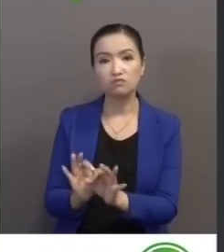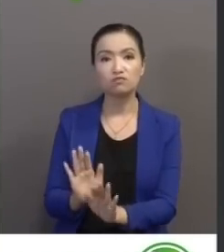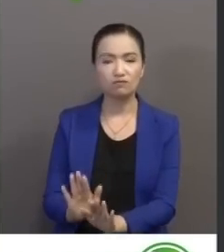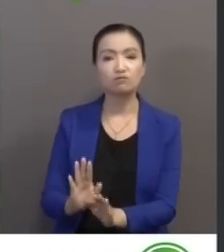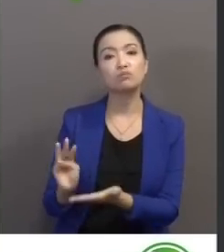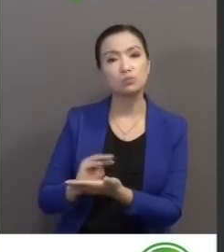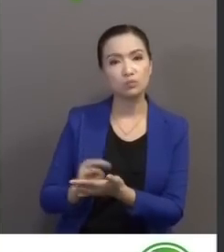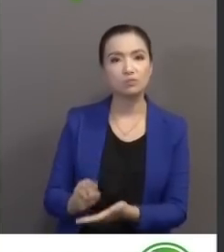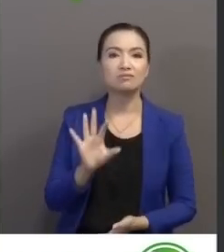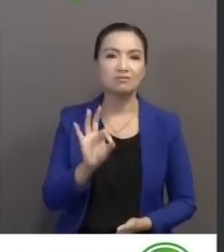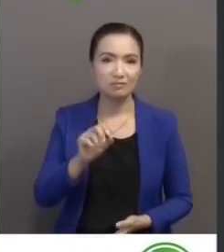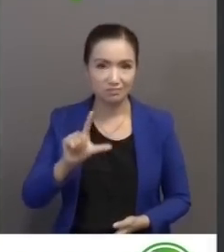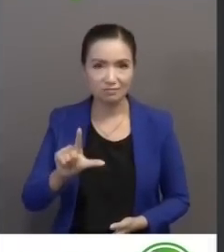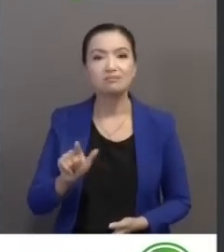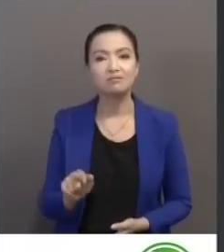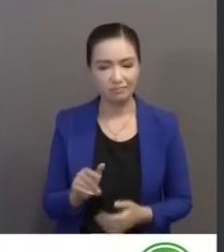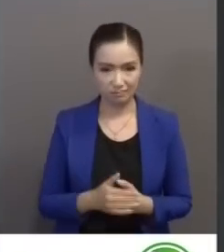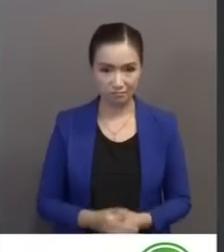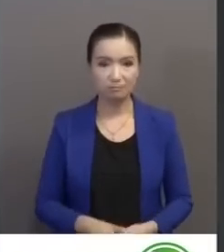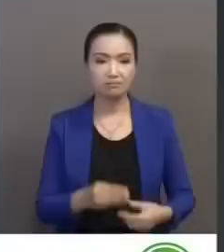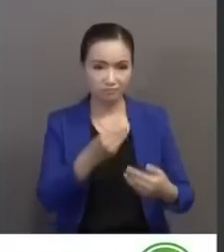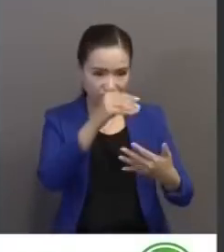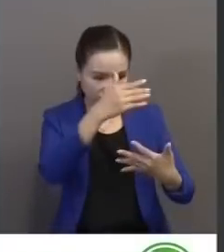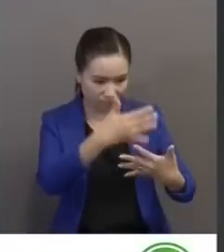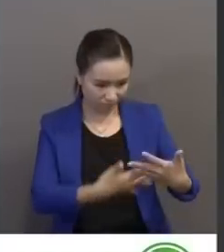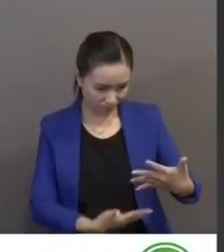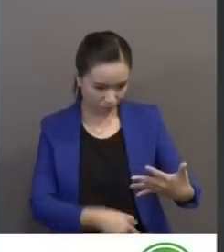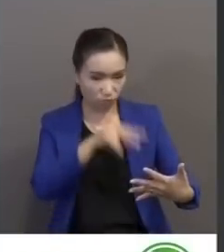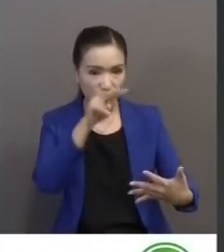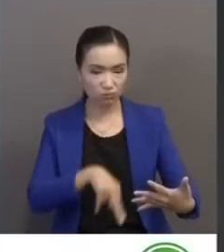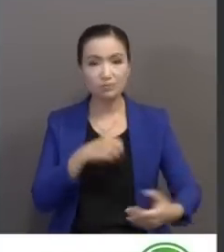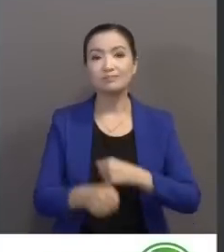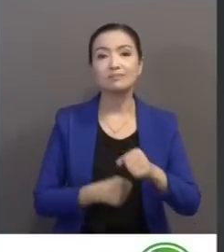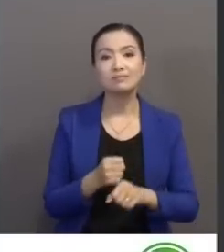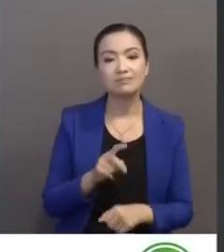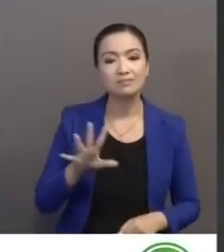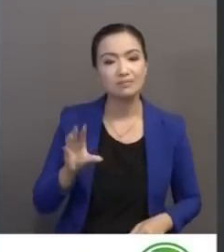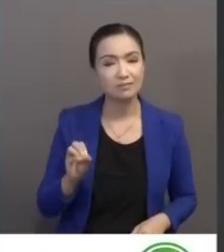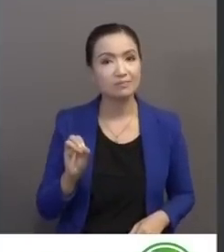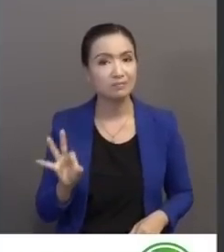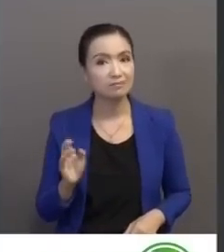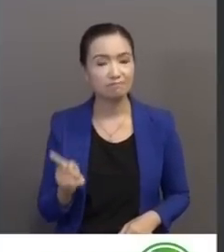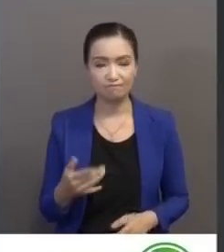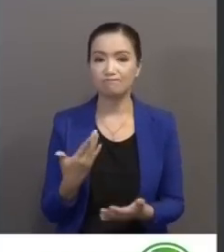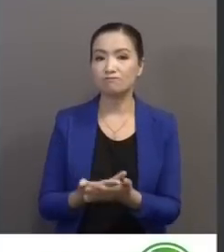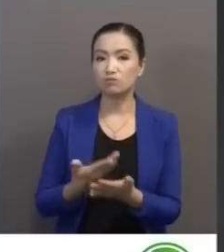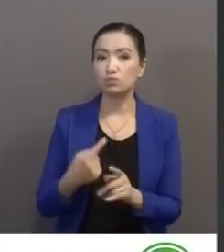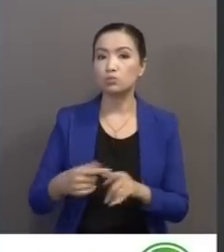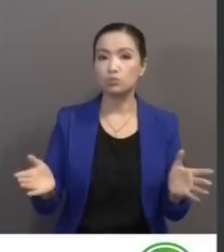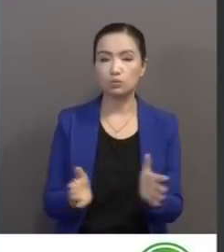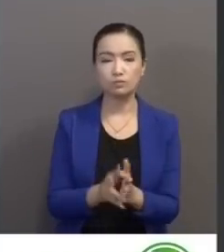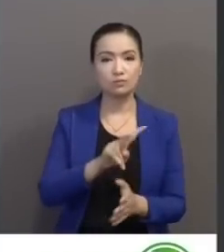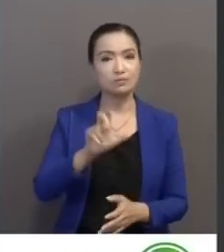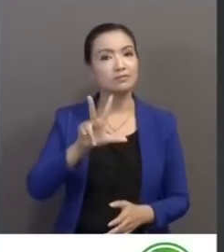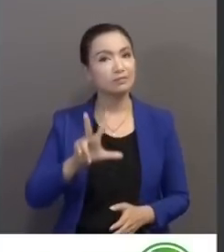วนแก้วอีก9ล้านบาทเมื่อได้ดูงบปี2559แล้ววัดสวนแก้วมีรายรับรวม